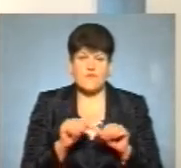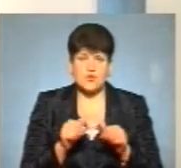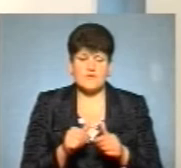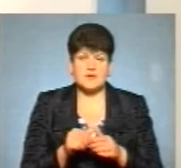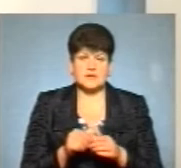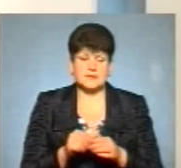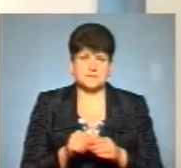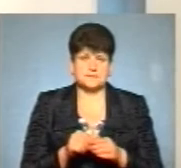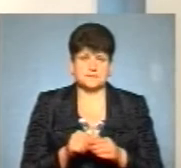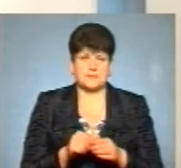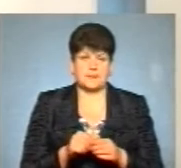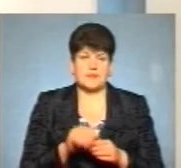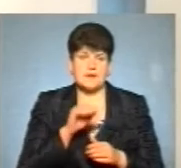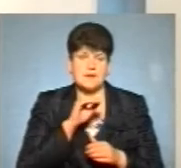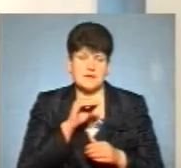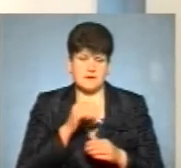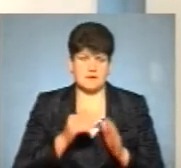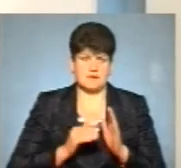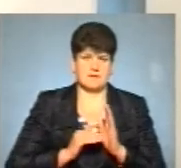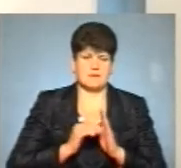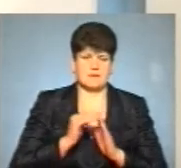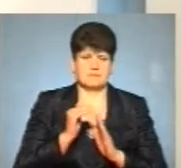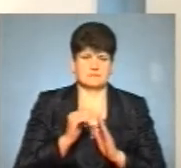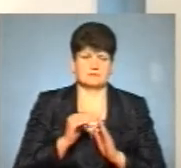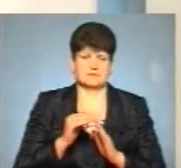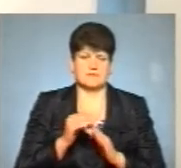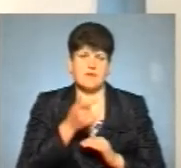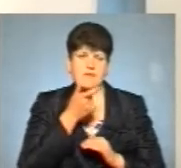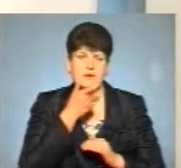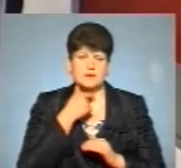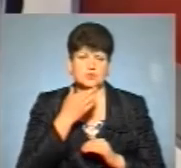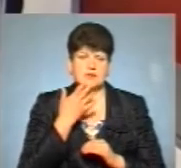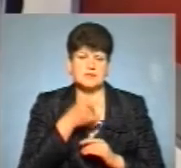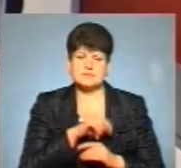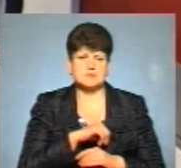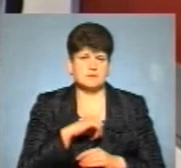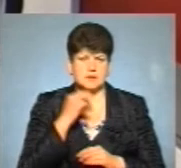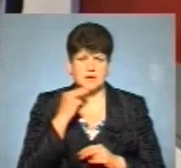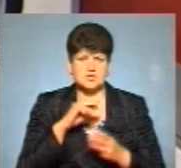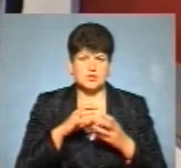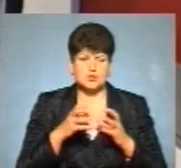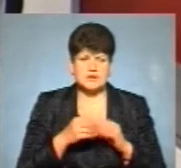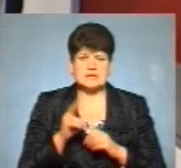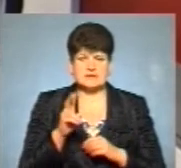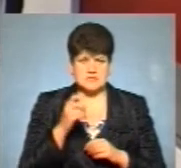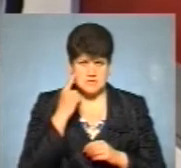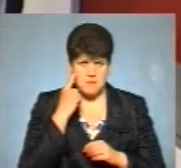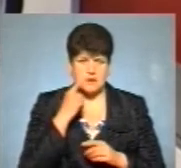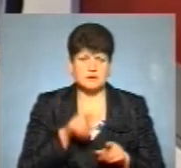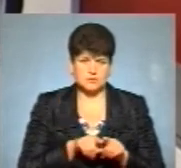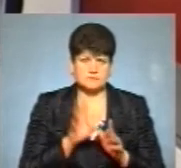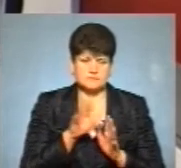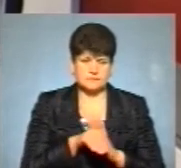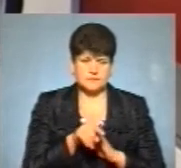еліту нації. До речі, там чи не найкращі результати ЗНО за всі роки, і 200-бальники в тому числі. Я